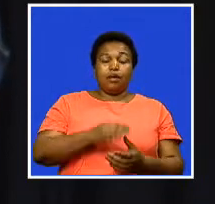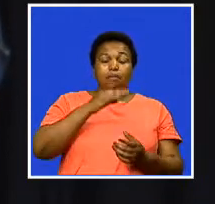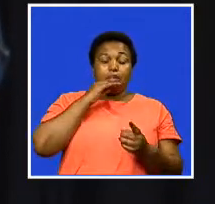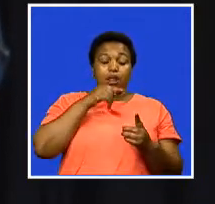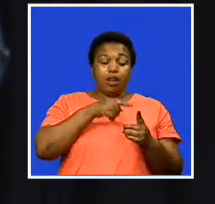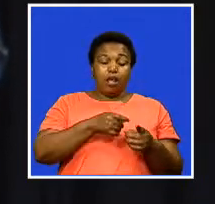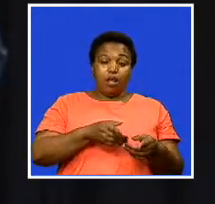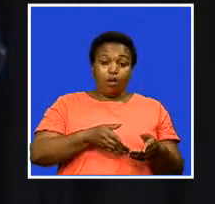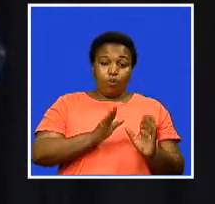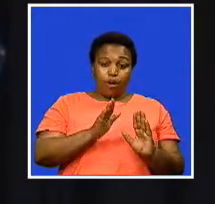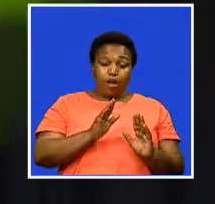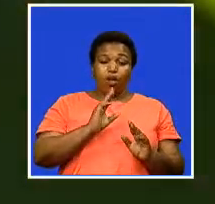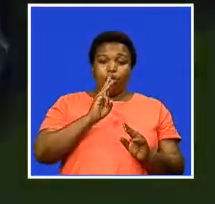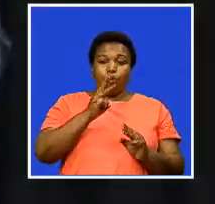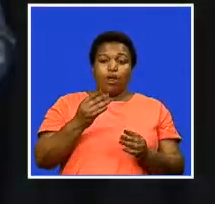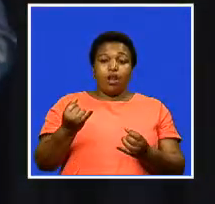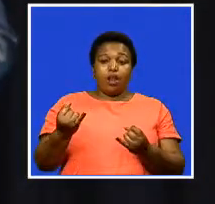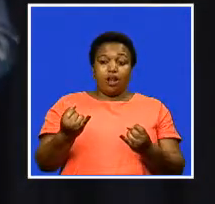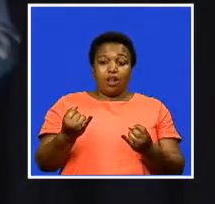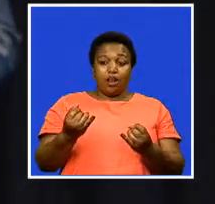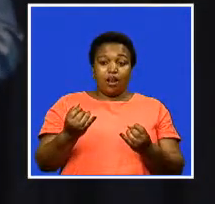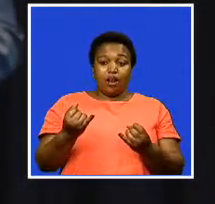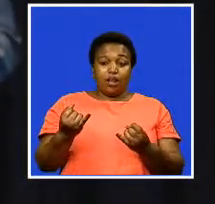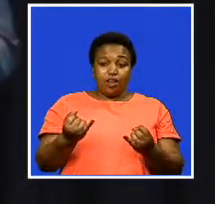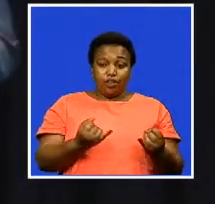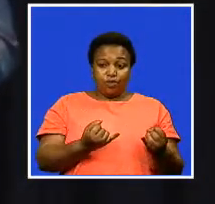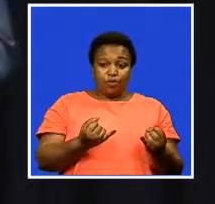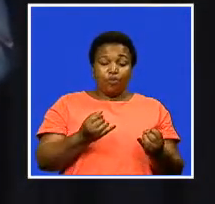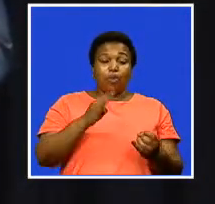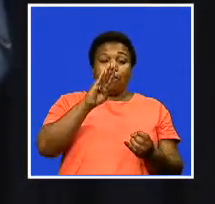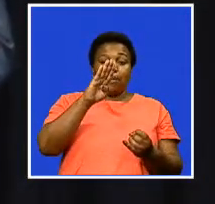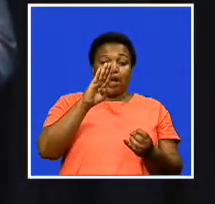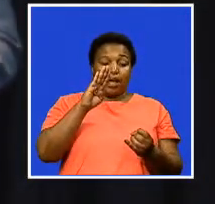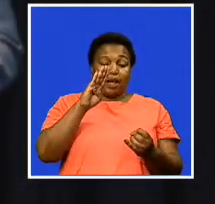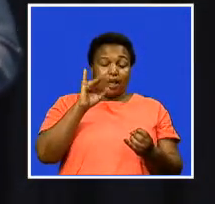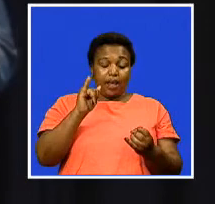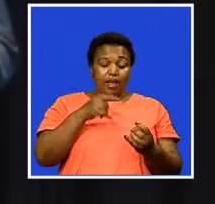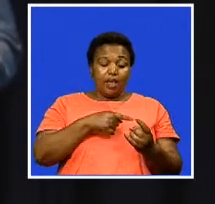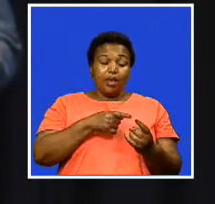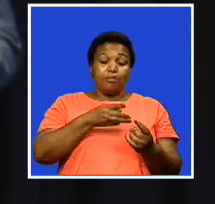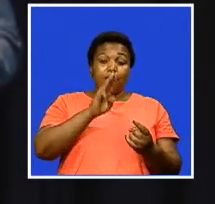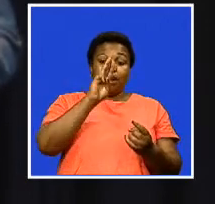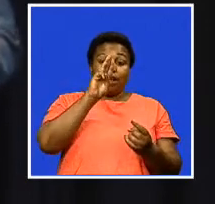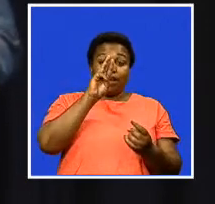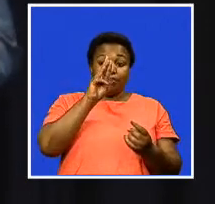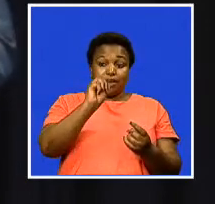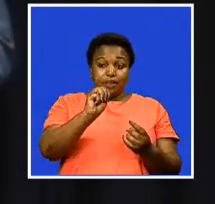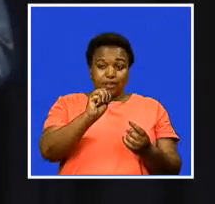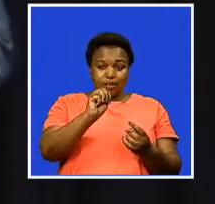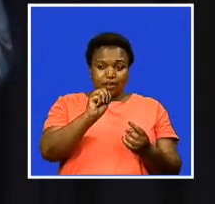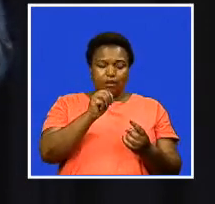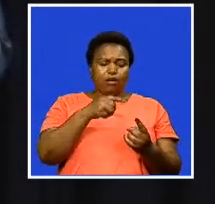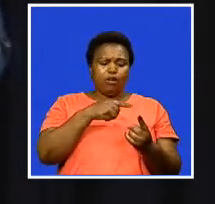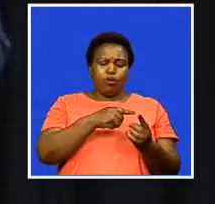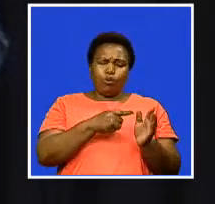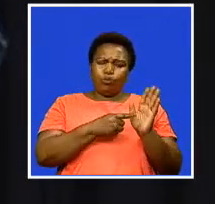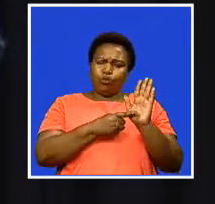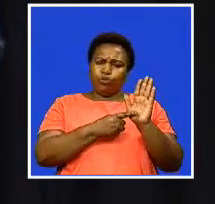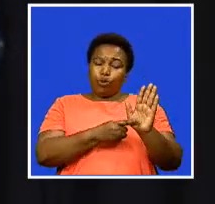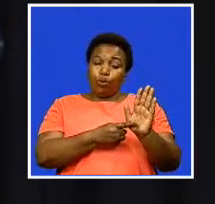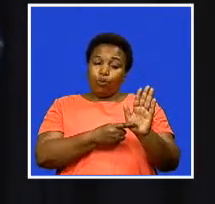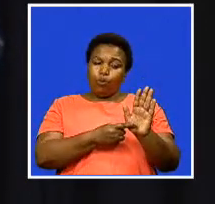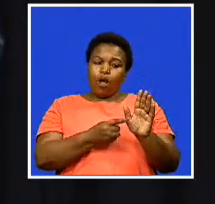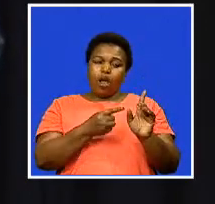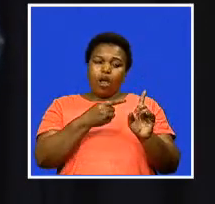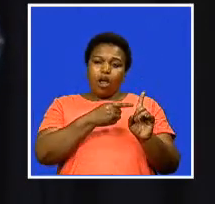latayethula umhlonishwa ndunankulu indlela lekhomba kona ukuthi uhulumende wembube